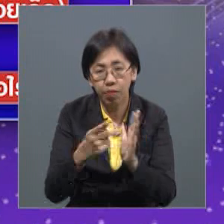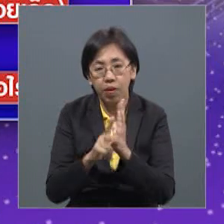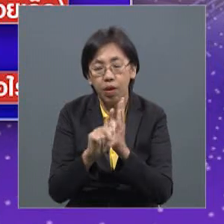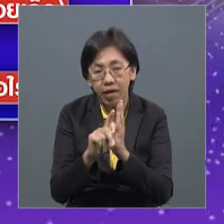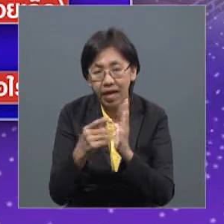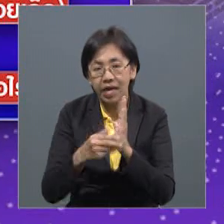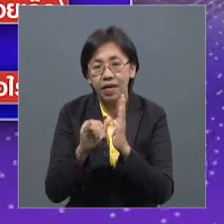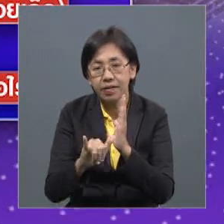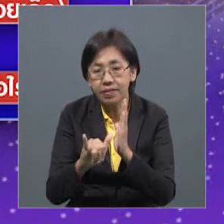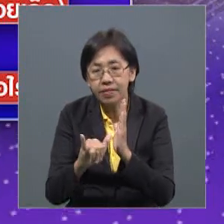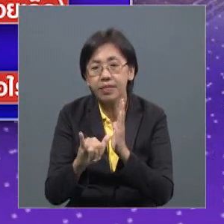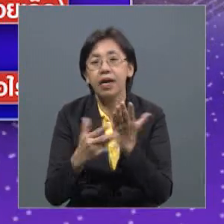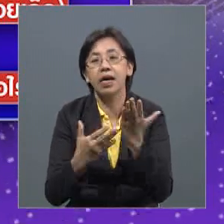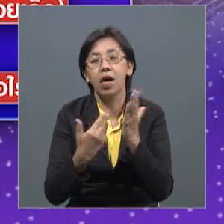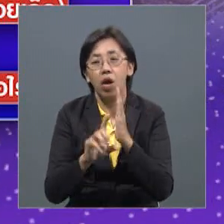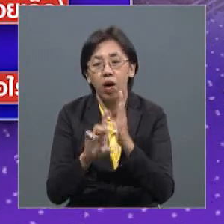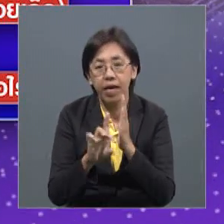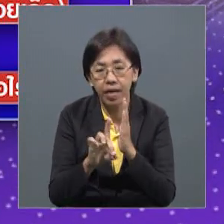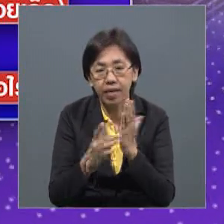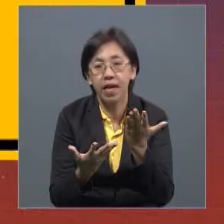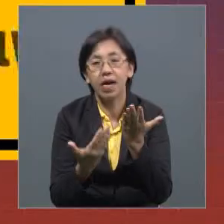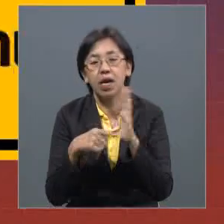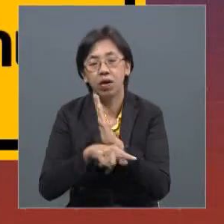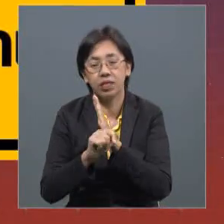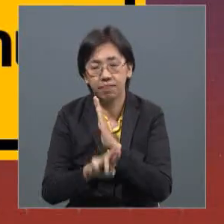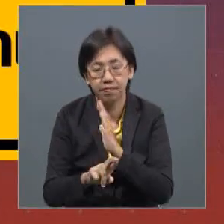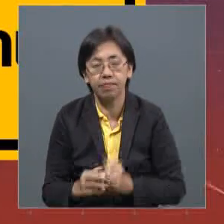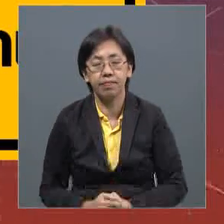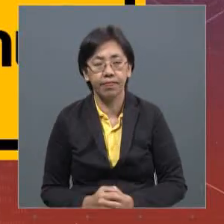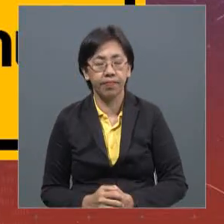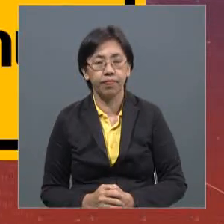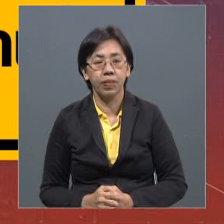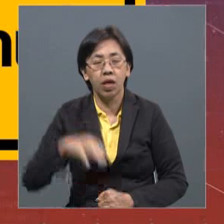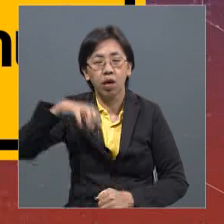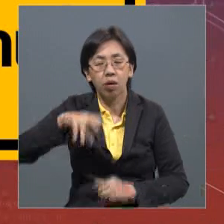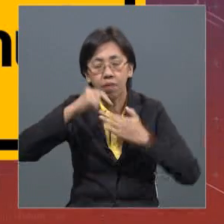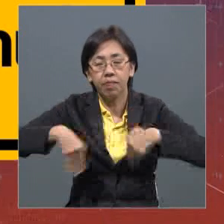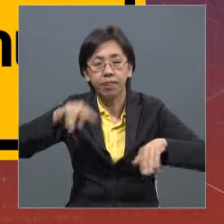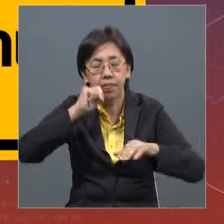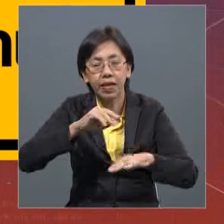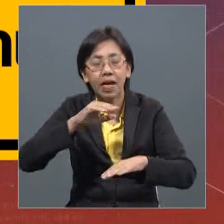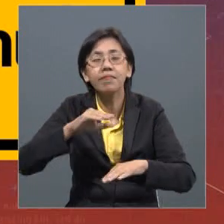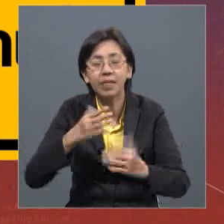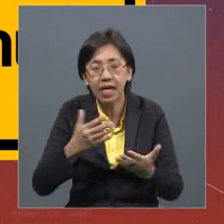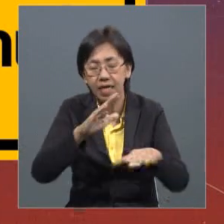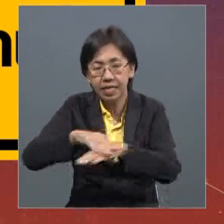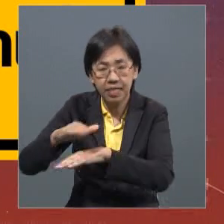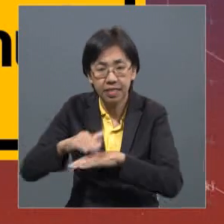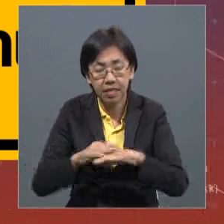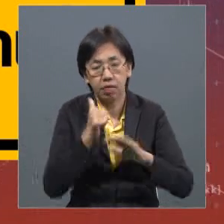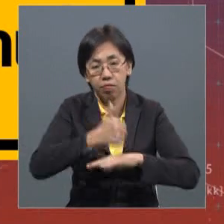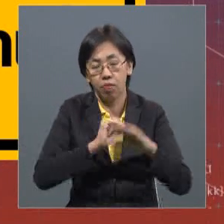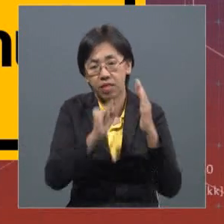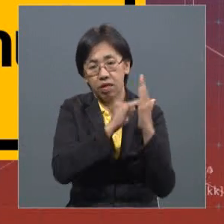แล้วก็แม่น้ำตราดครับในเรื่องของการบริหารจัดการน้ำเนี่ยทางกรมชลประทานก็ได้มีหนังสือแจ้งเตือนไปยังผู้ว่าราชการจังหวัดที่